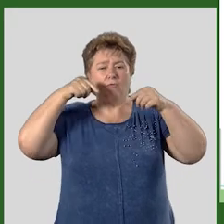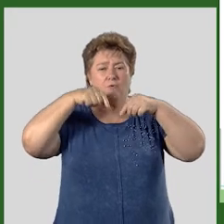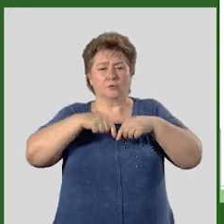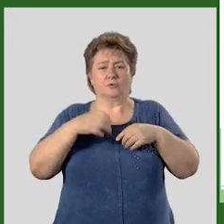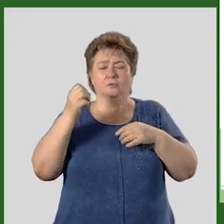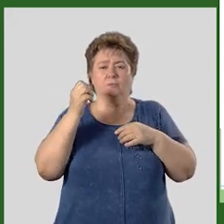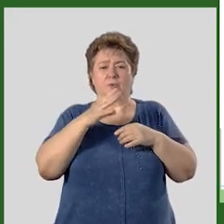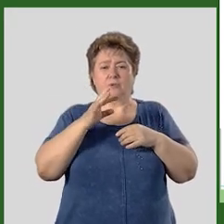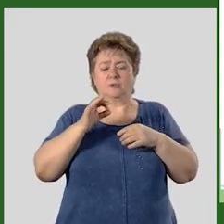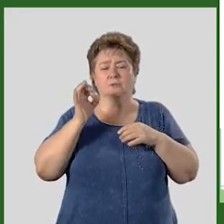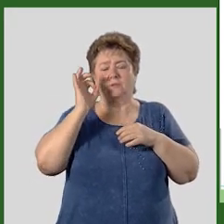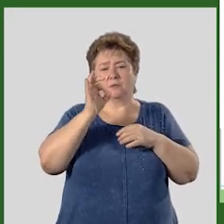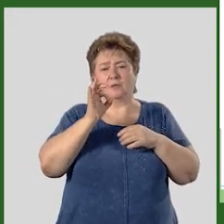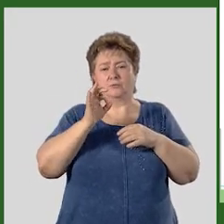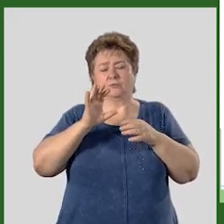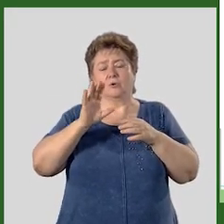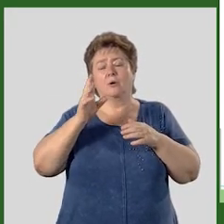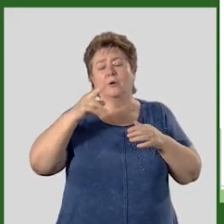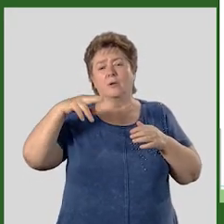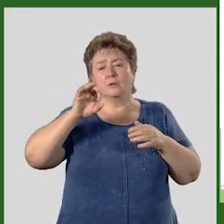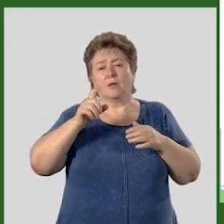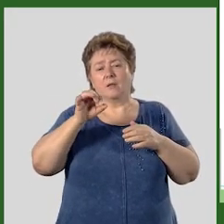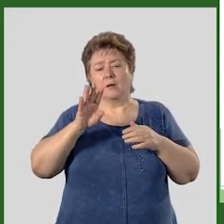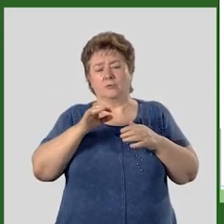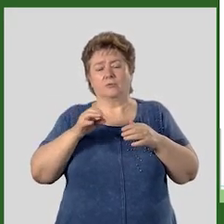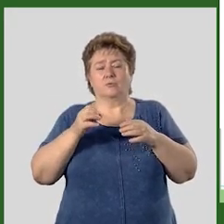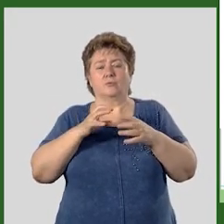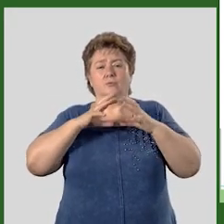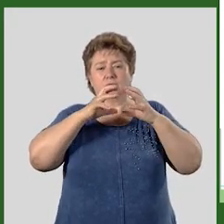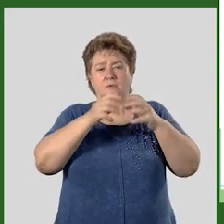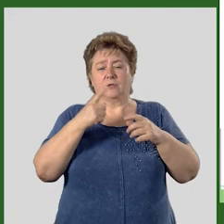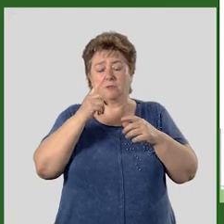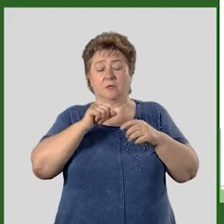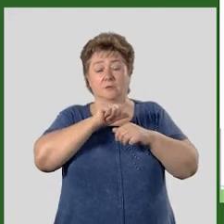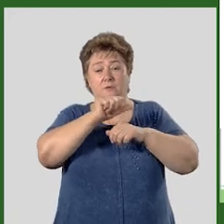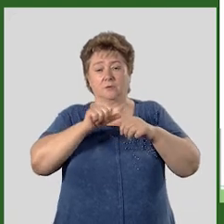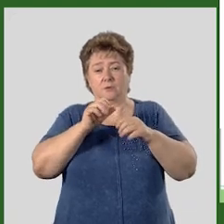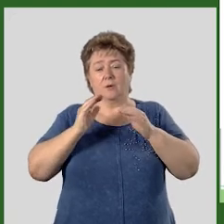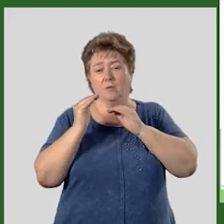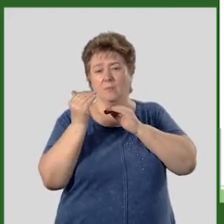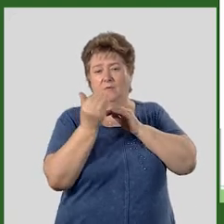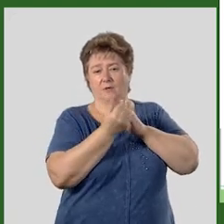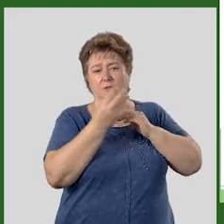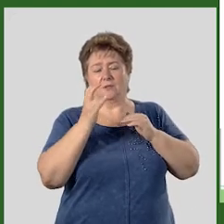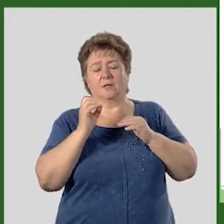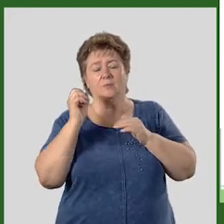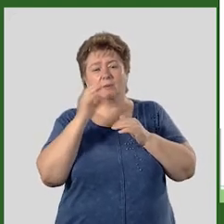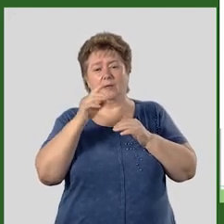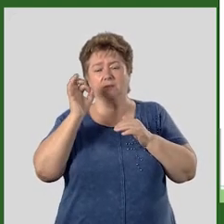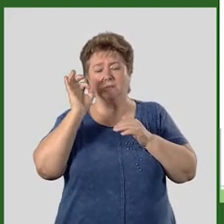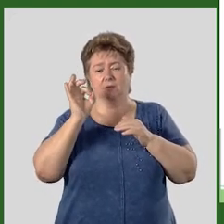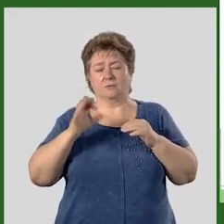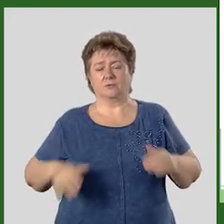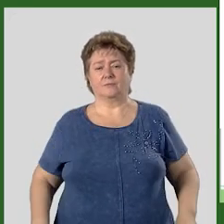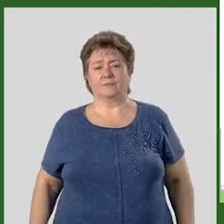себя 15-градусную долготу, поскольку Земля за 1 час поворачивается на 15